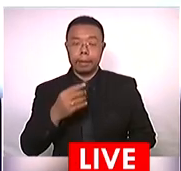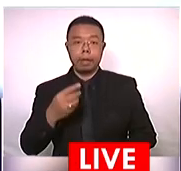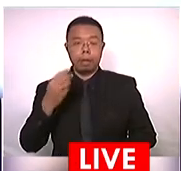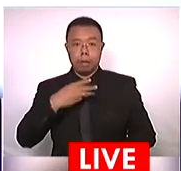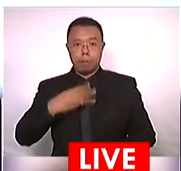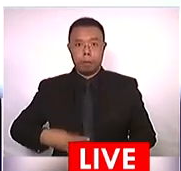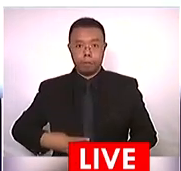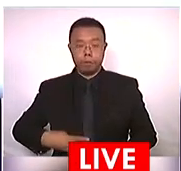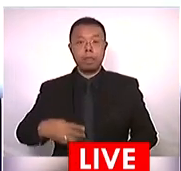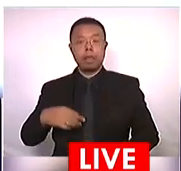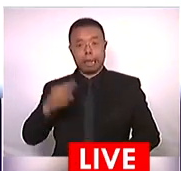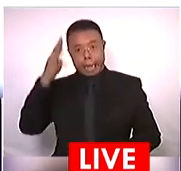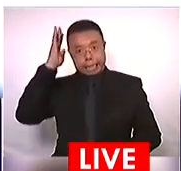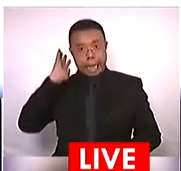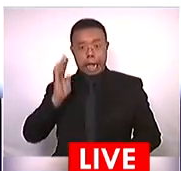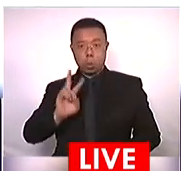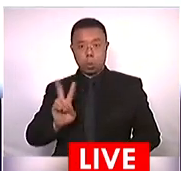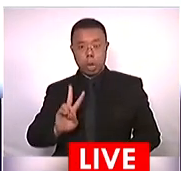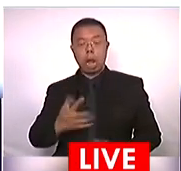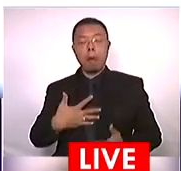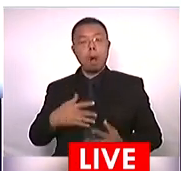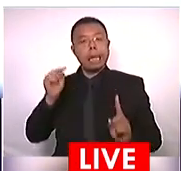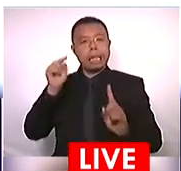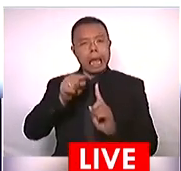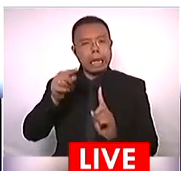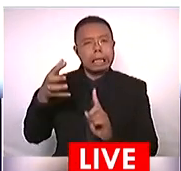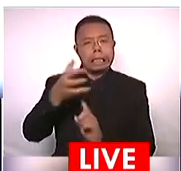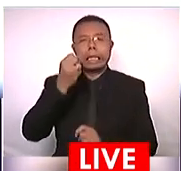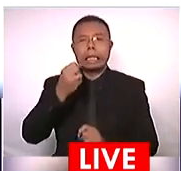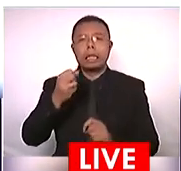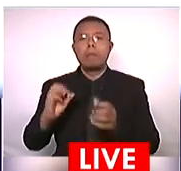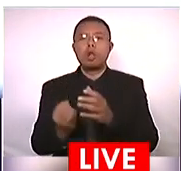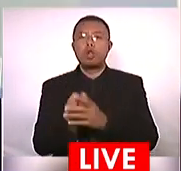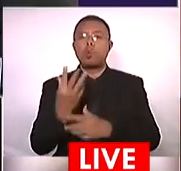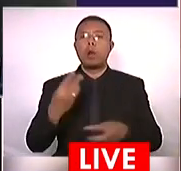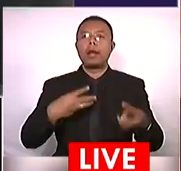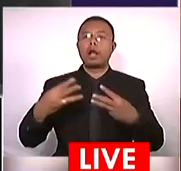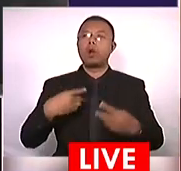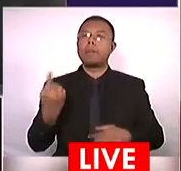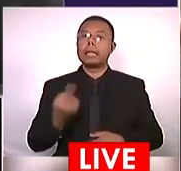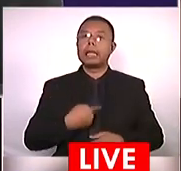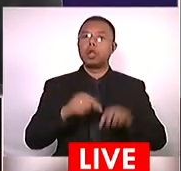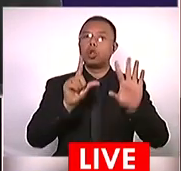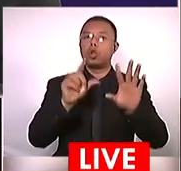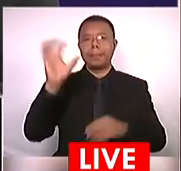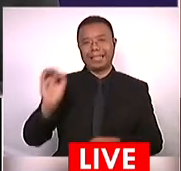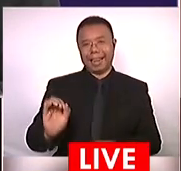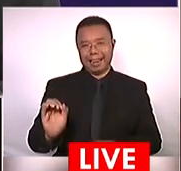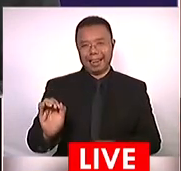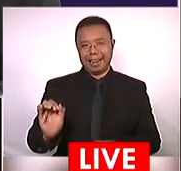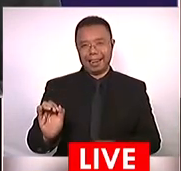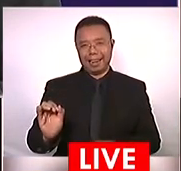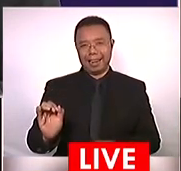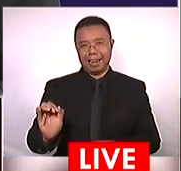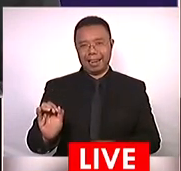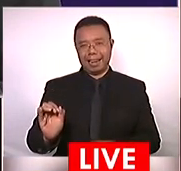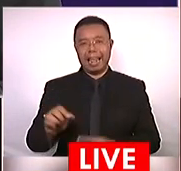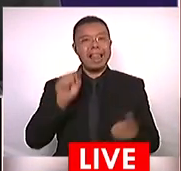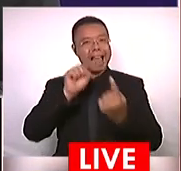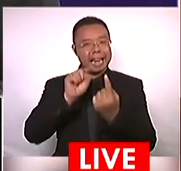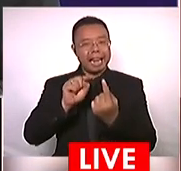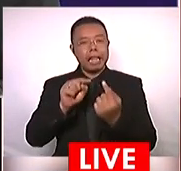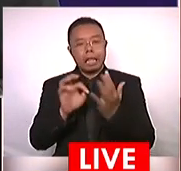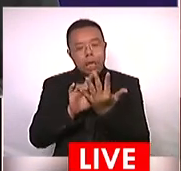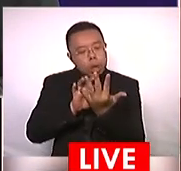kami Ganjar mahfuz itu mentargetkan pertumbuhan ekonomi kita itu 7% itu